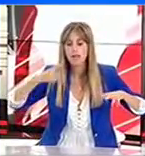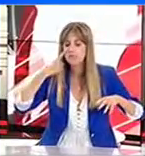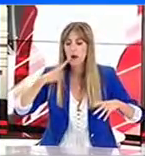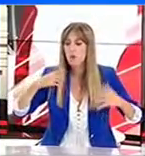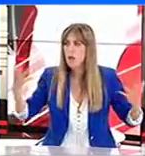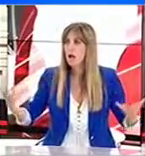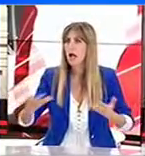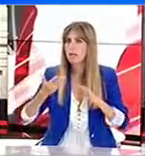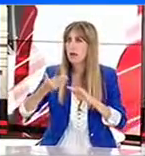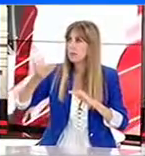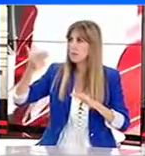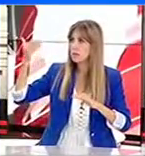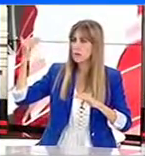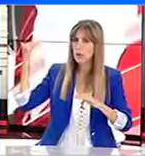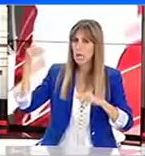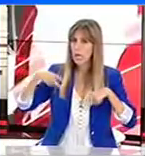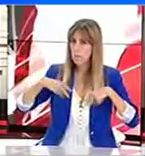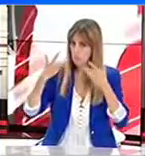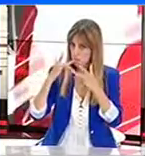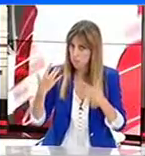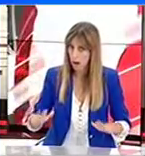Αλλά αν είναι κάτι το οποίο διαφοροποιεί εμάς,